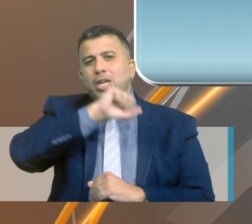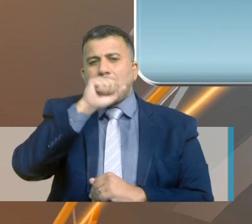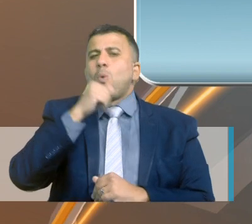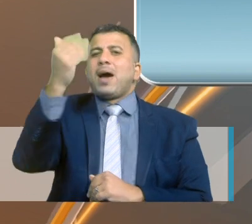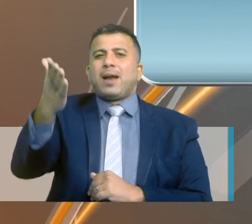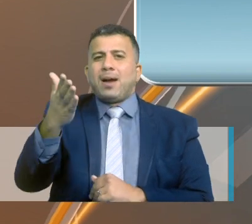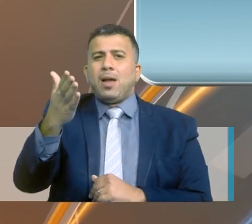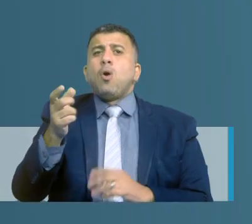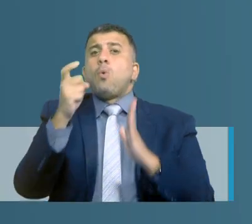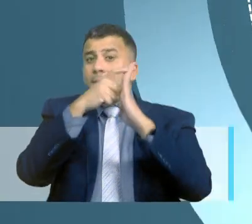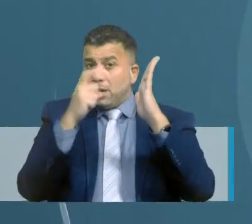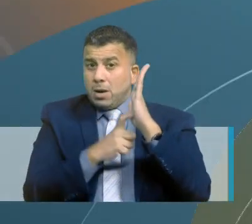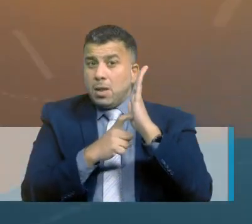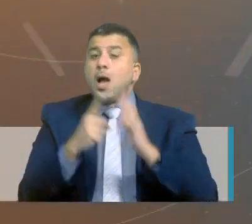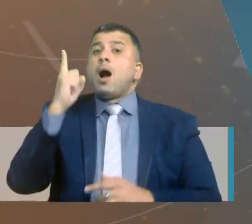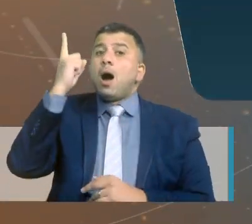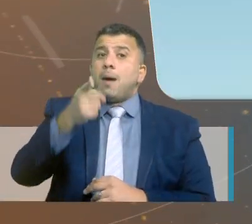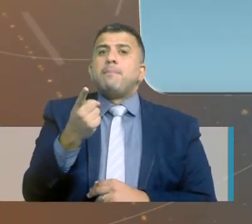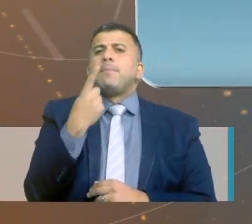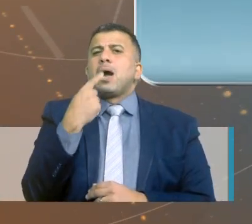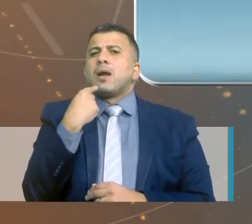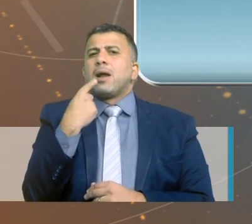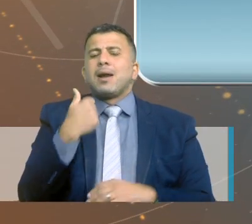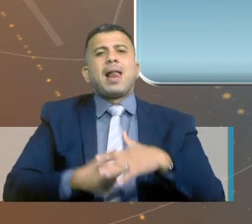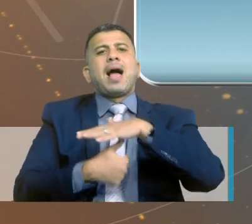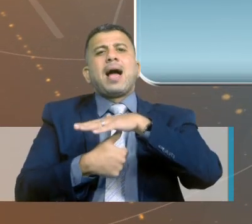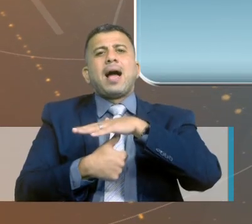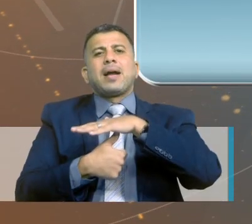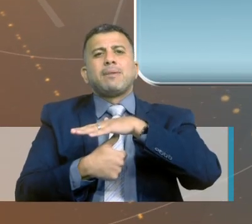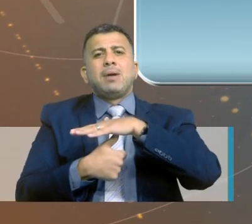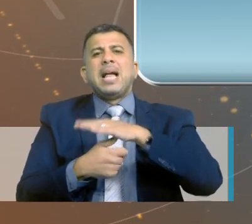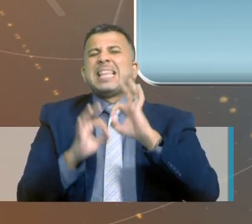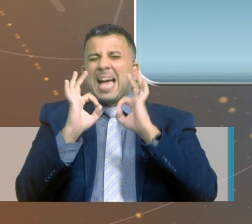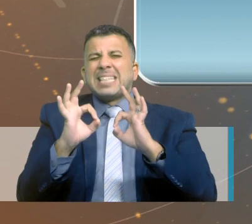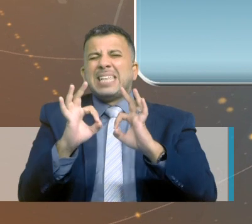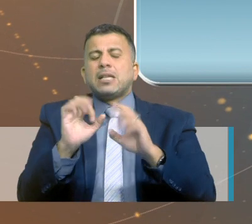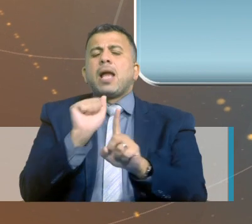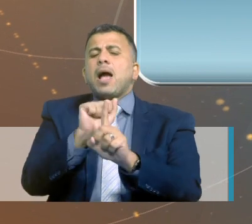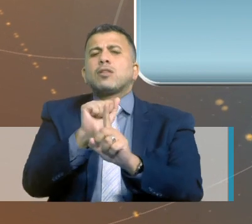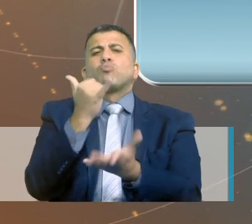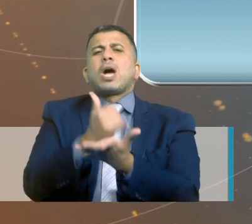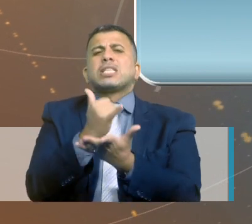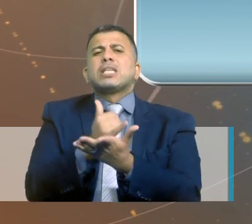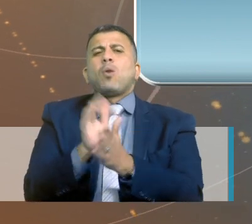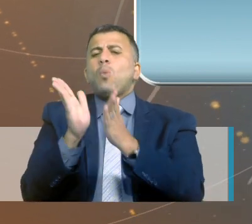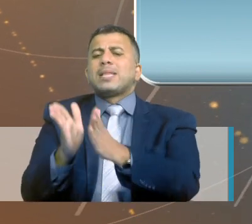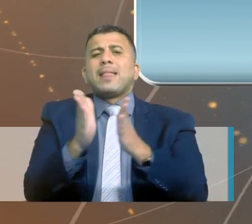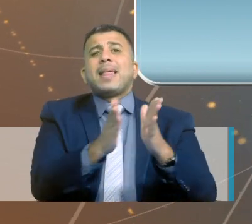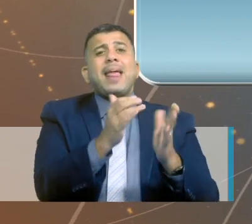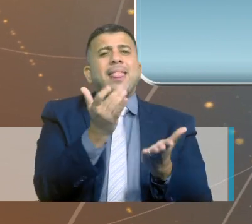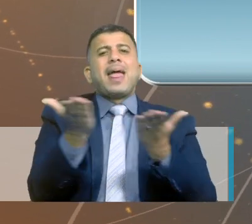الاماره وخارجها ووفقا للمرسوم يصدر بقرار من الحاكم تحديد الجهات المتخصصه